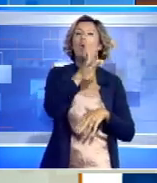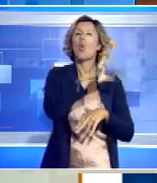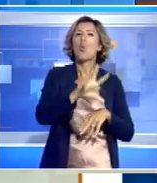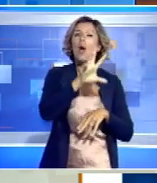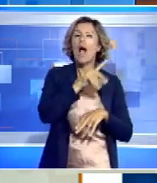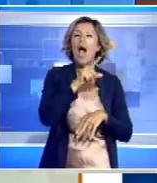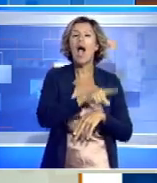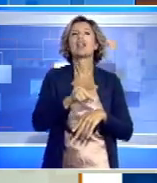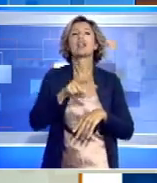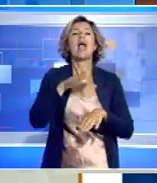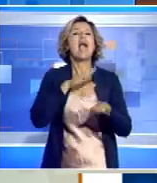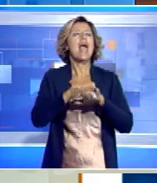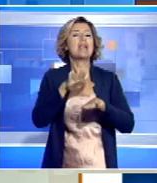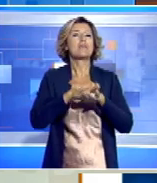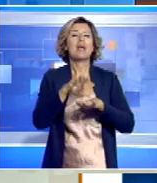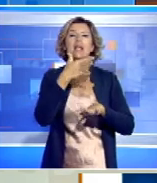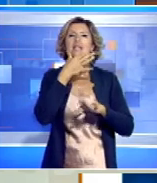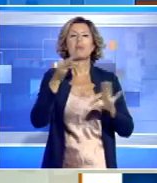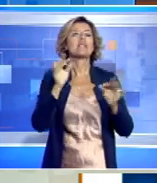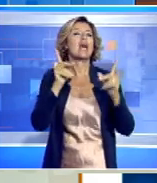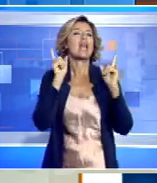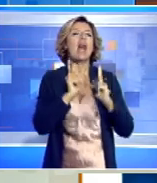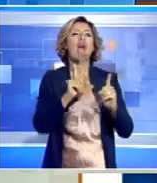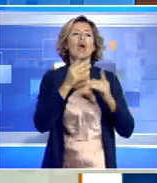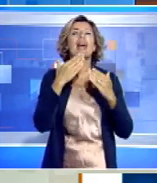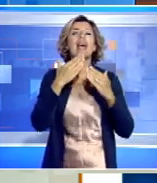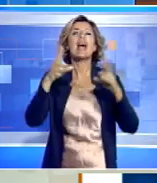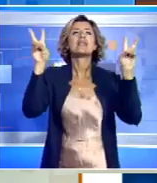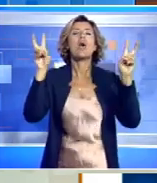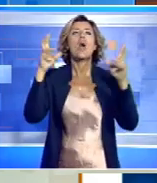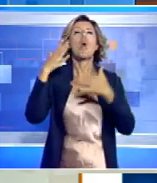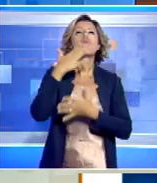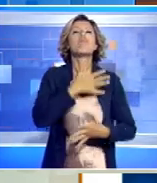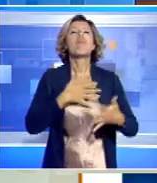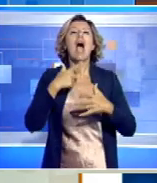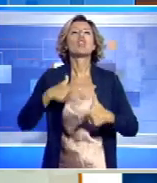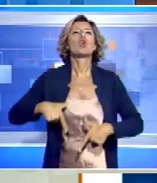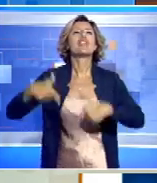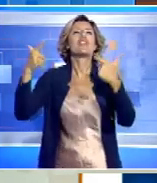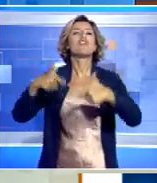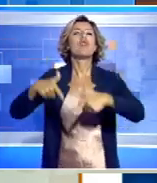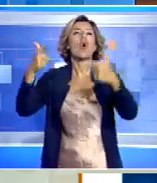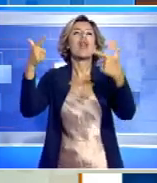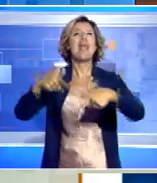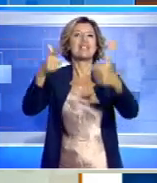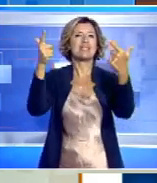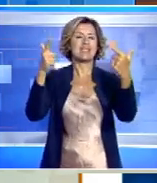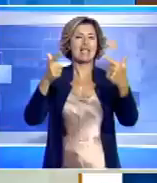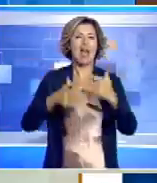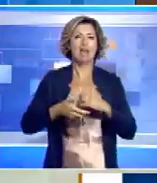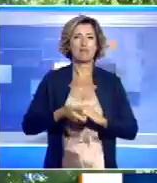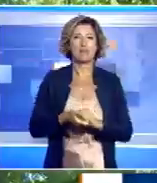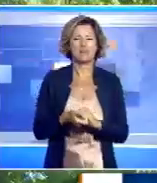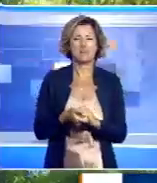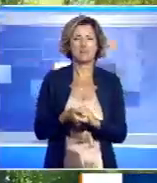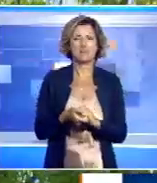suoni, odori, colori della natura grazie al bagno di foresta. L'ha provato per noi Francesco Perugini.